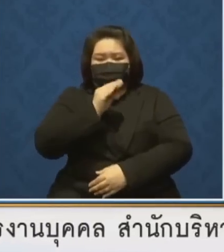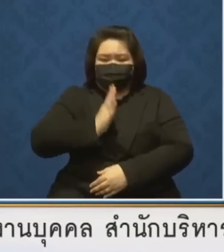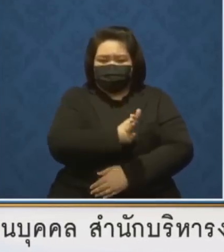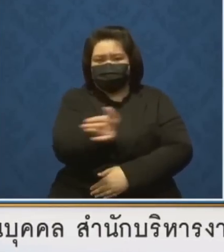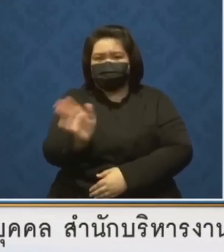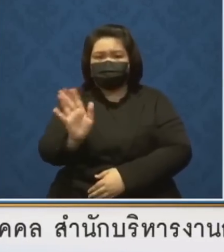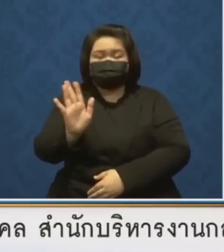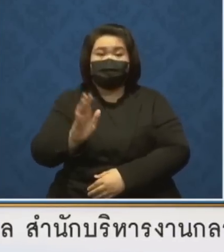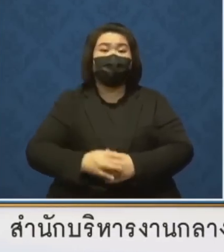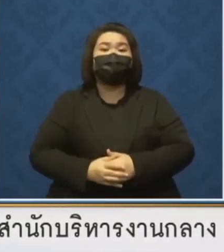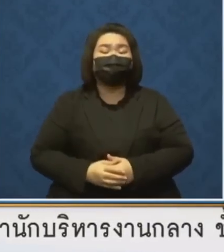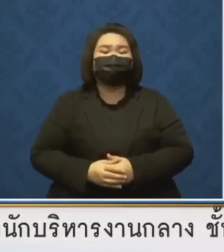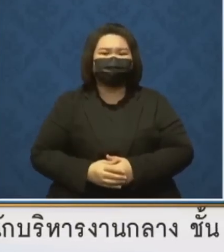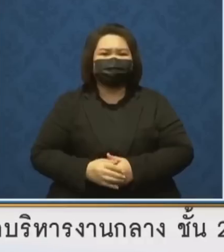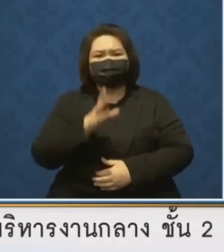ับ